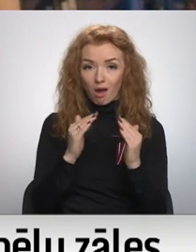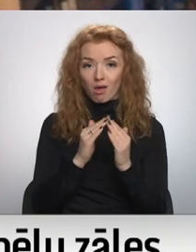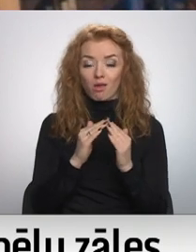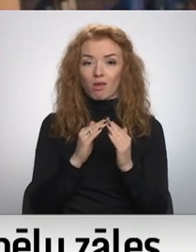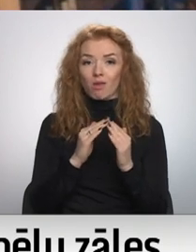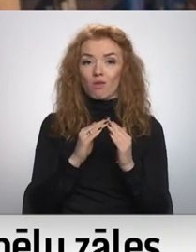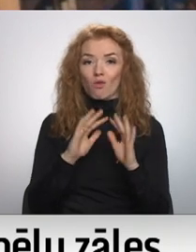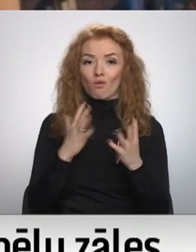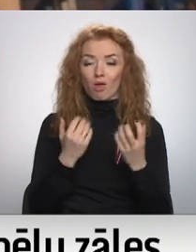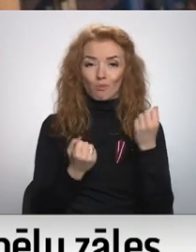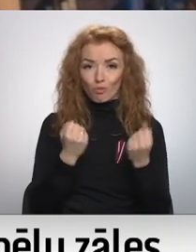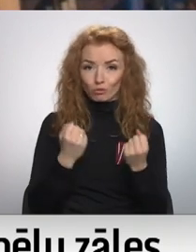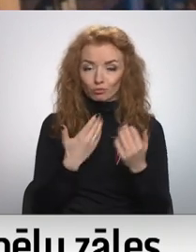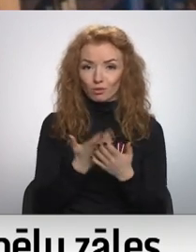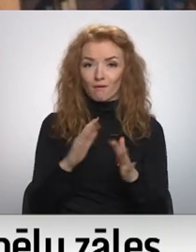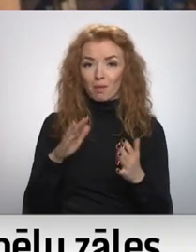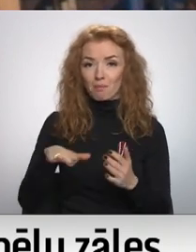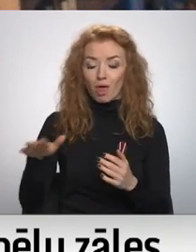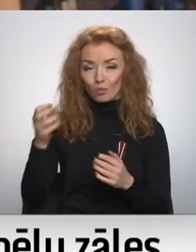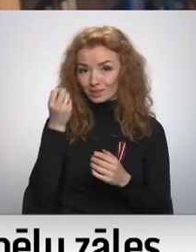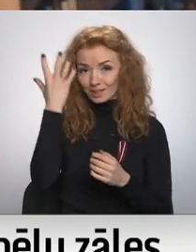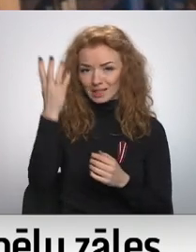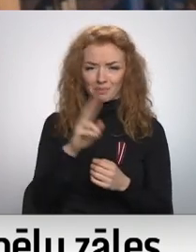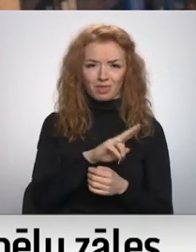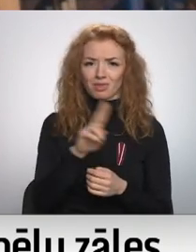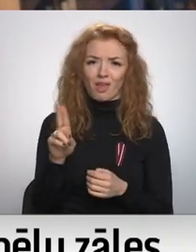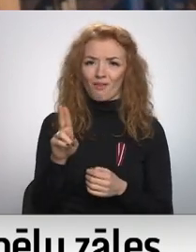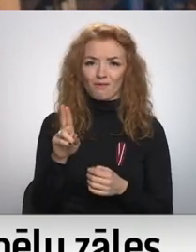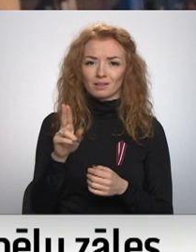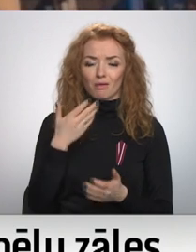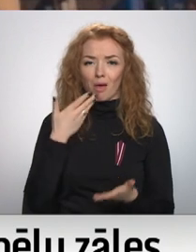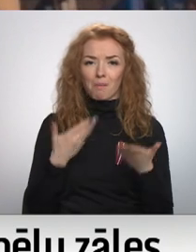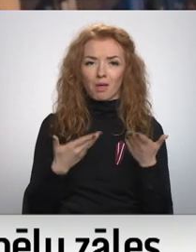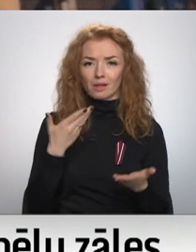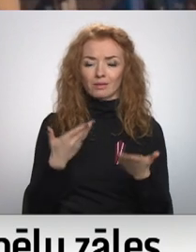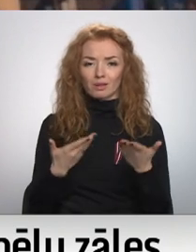vai pārvietošanās vai bērnu izglītībai, nevis kaut kā jāmēģina